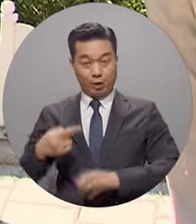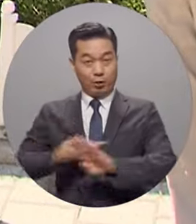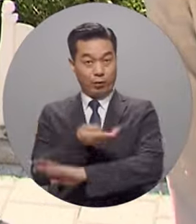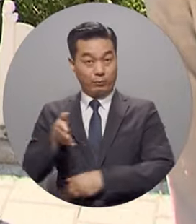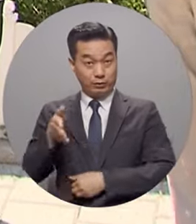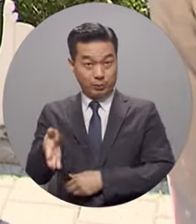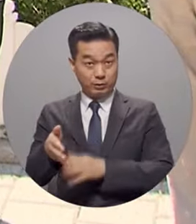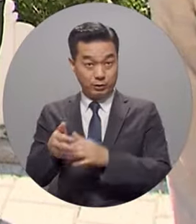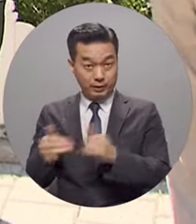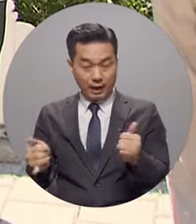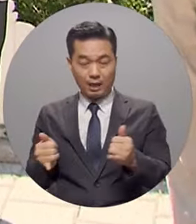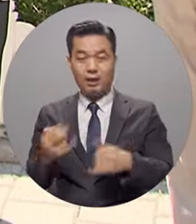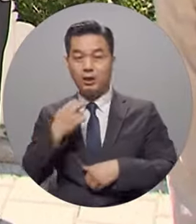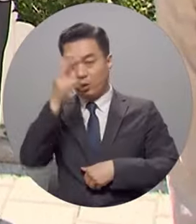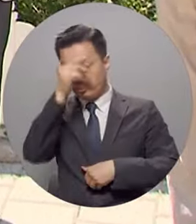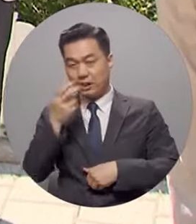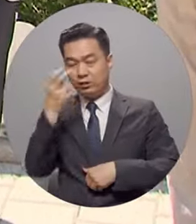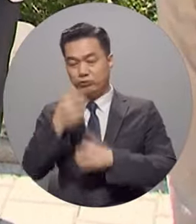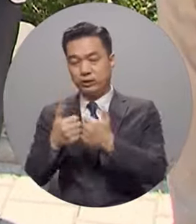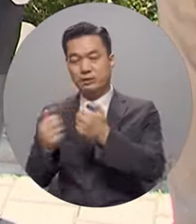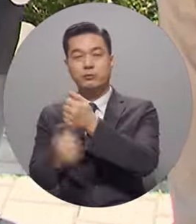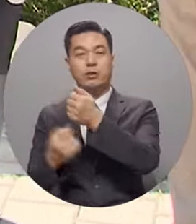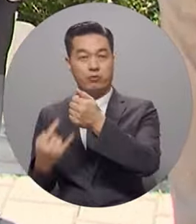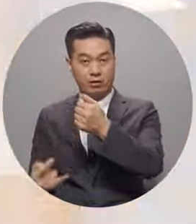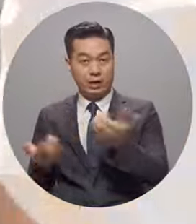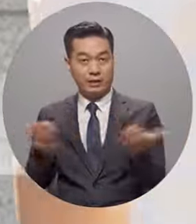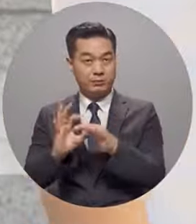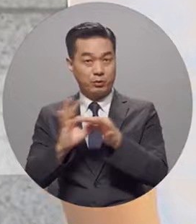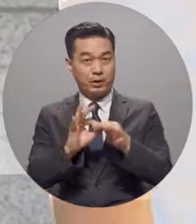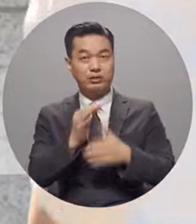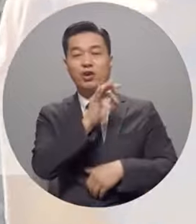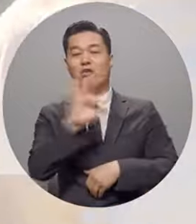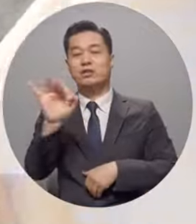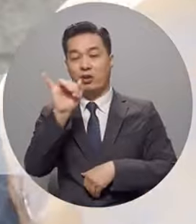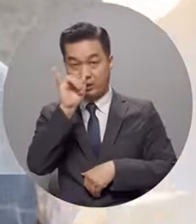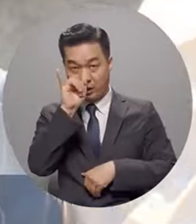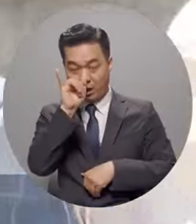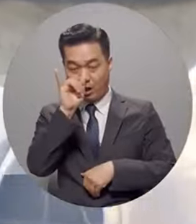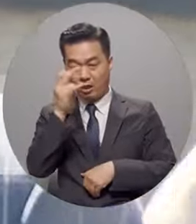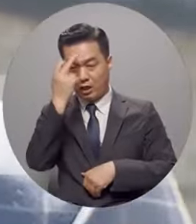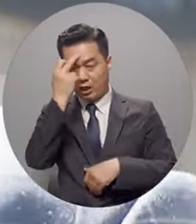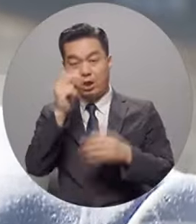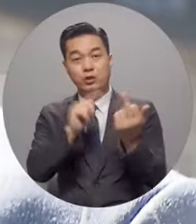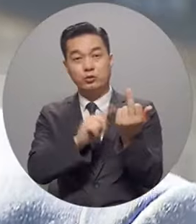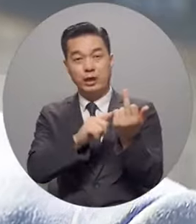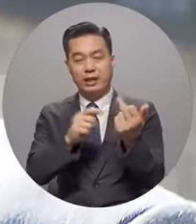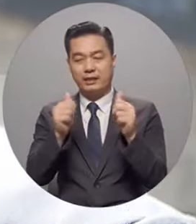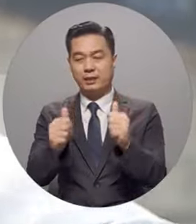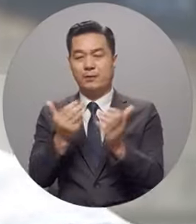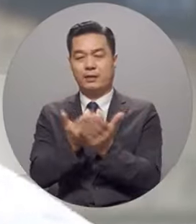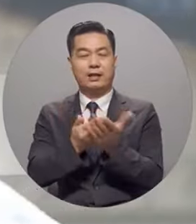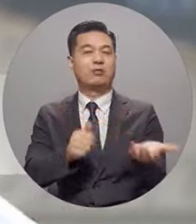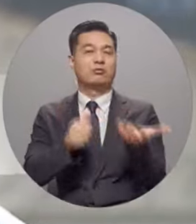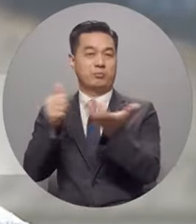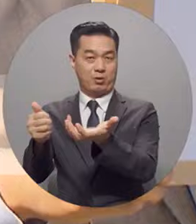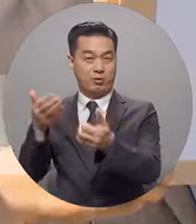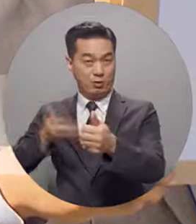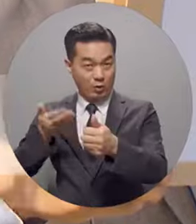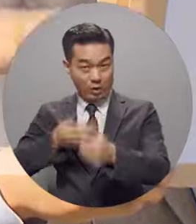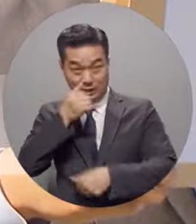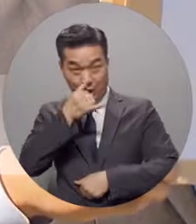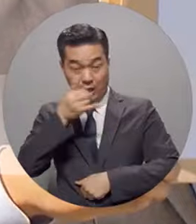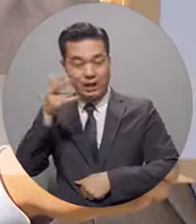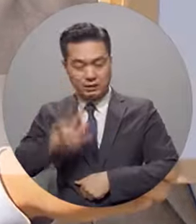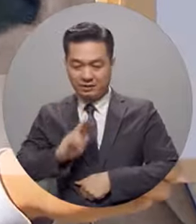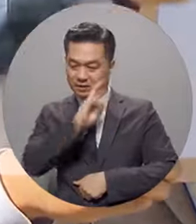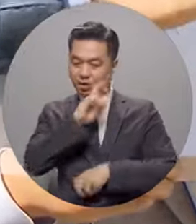전문가들로 구성된 검찰 수사심의위원회가 직무 관련성이 인정된다며 최 목사를 재판에 넘기라고 권고했지만 수사팀은